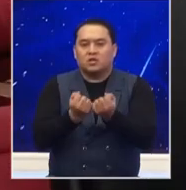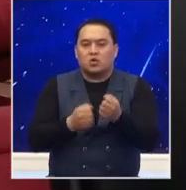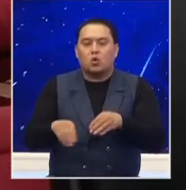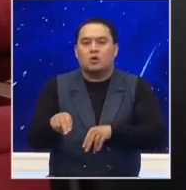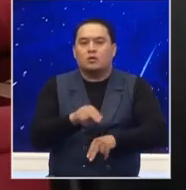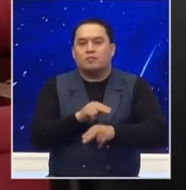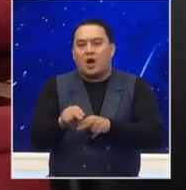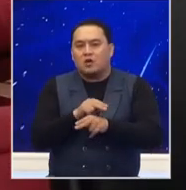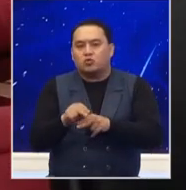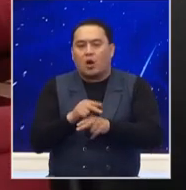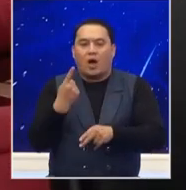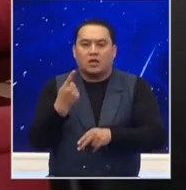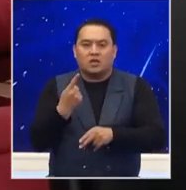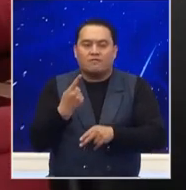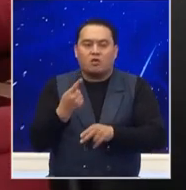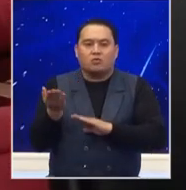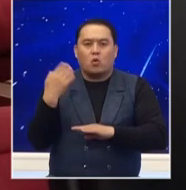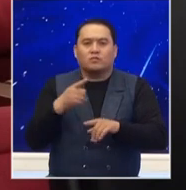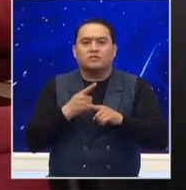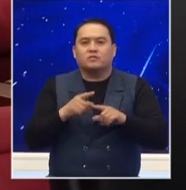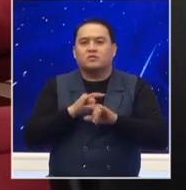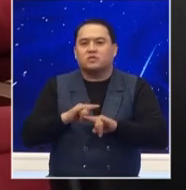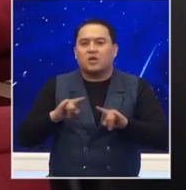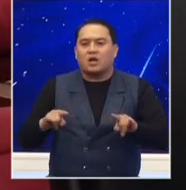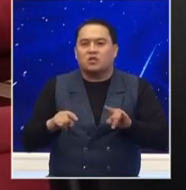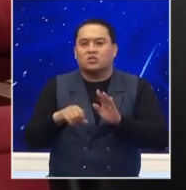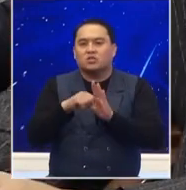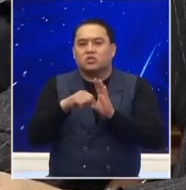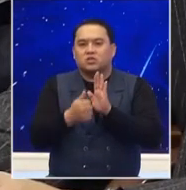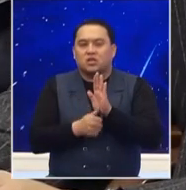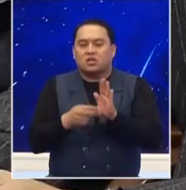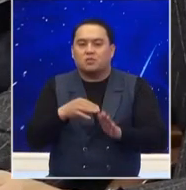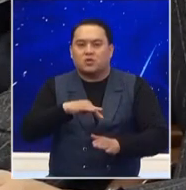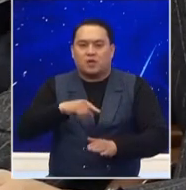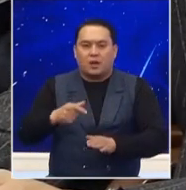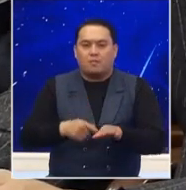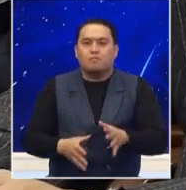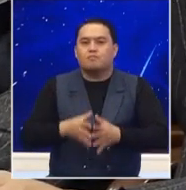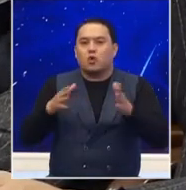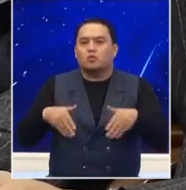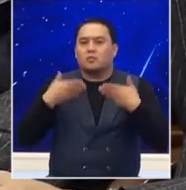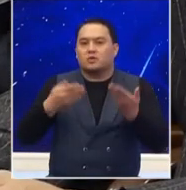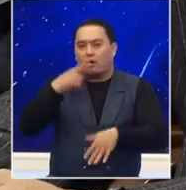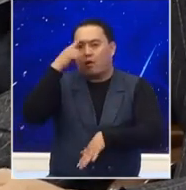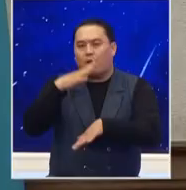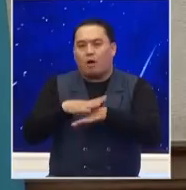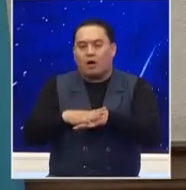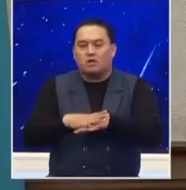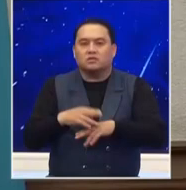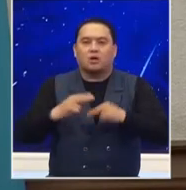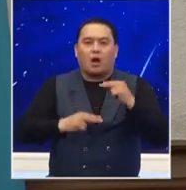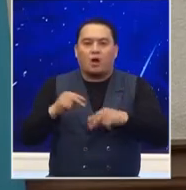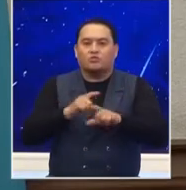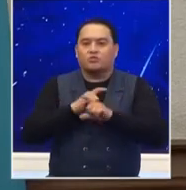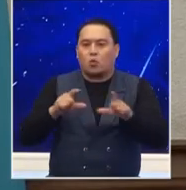реконструкцию вот именно одного блока бывшего детского сада 16,3 миллиона тенге. Большая часть проектов, предложенных акимами районов, касается